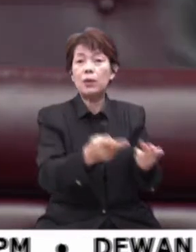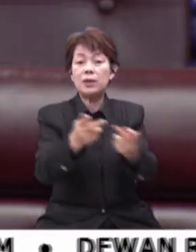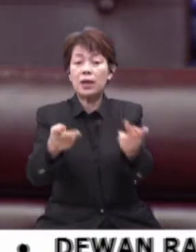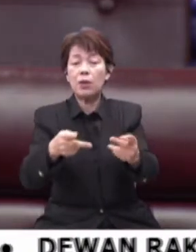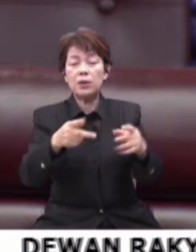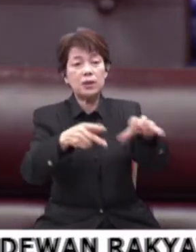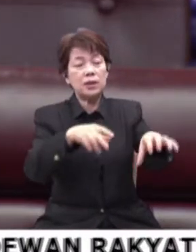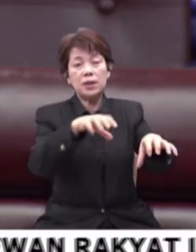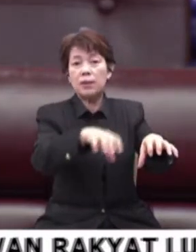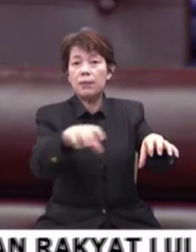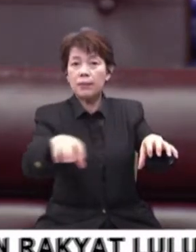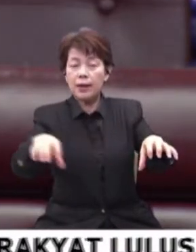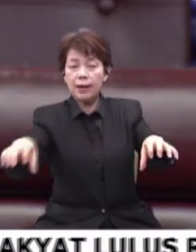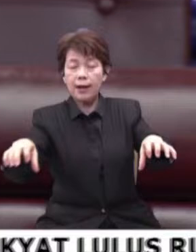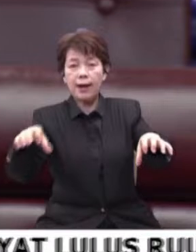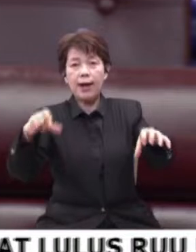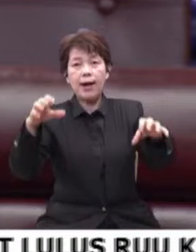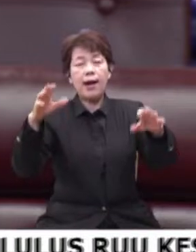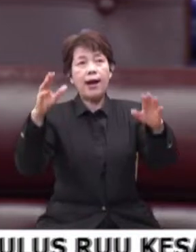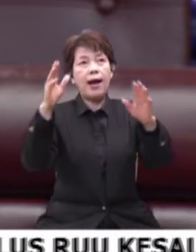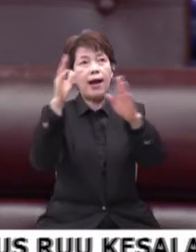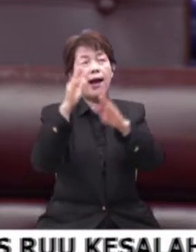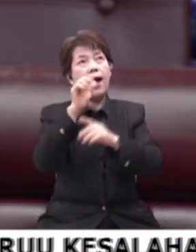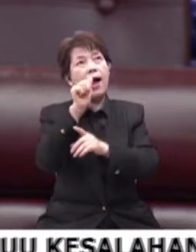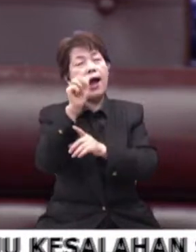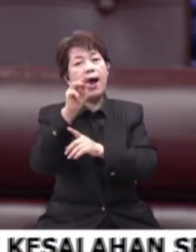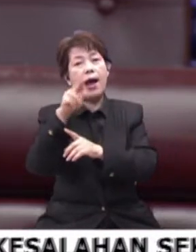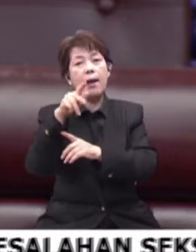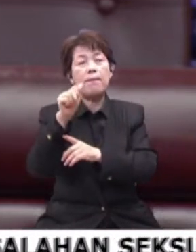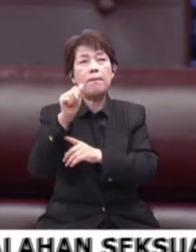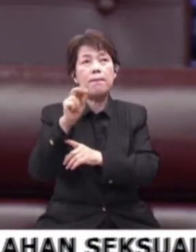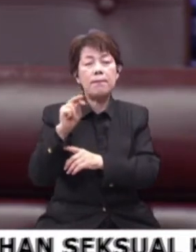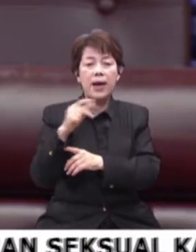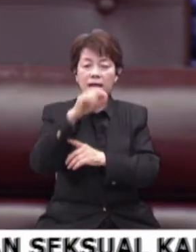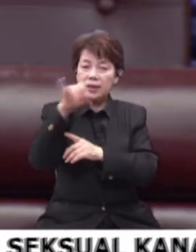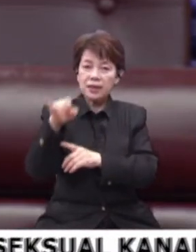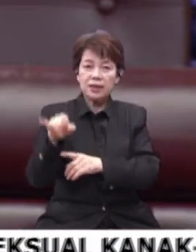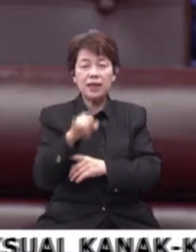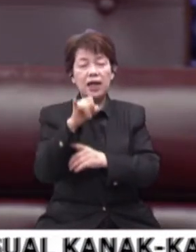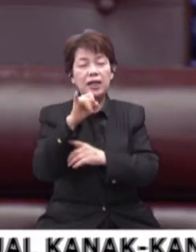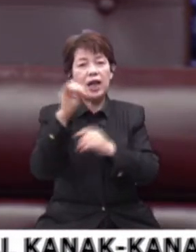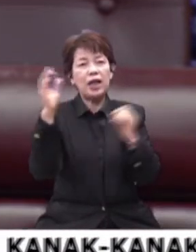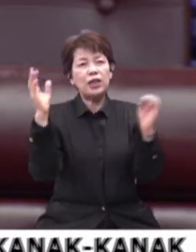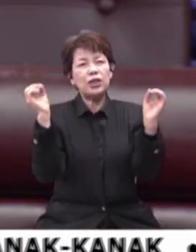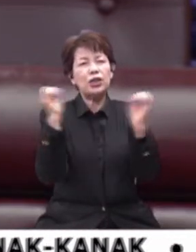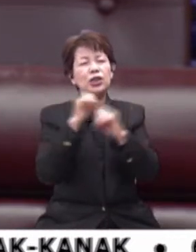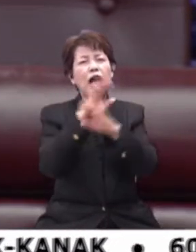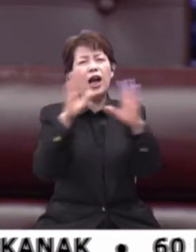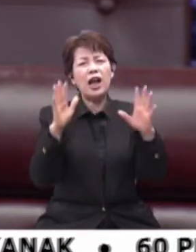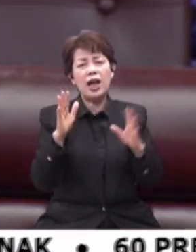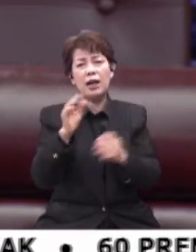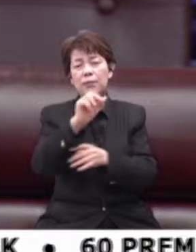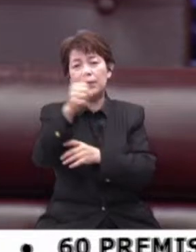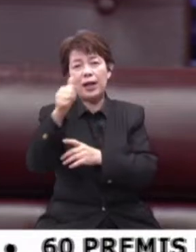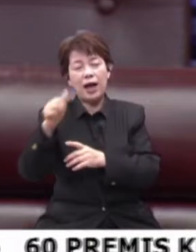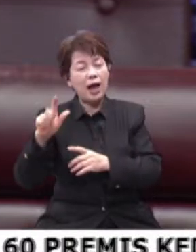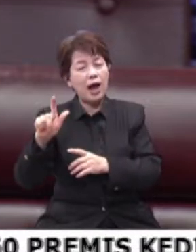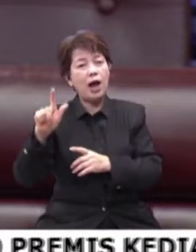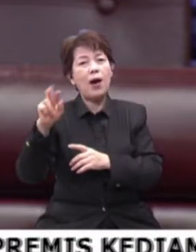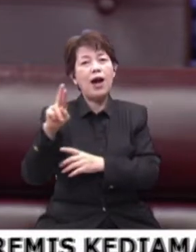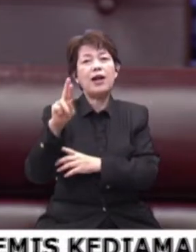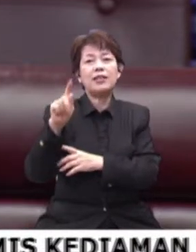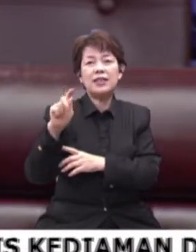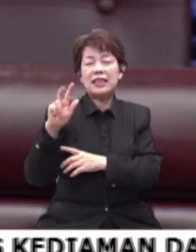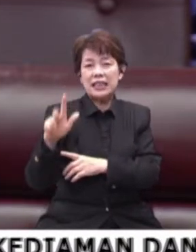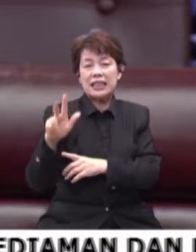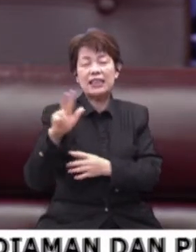padat di kawasan Ampang Jaya Selangor Project lrt3 yang menghubungkan Bandar